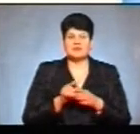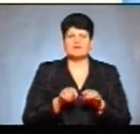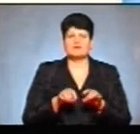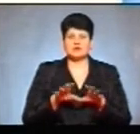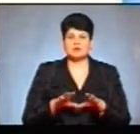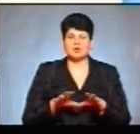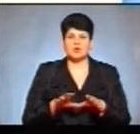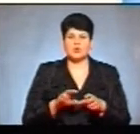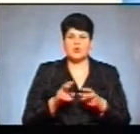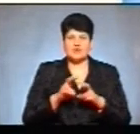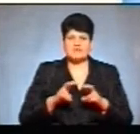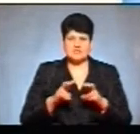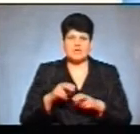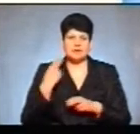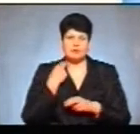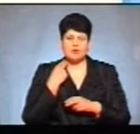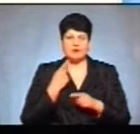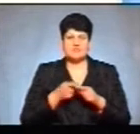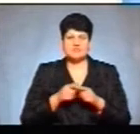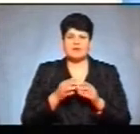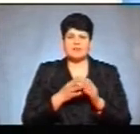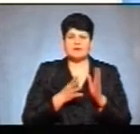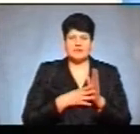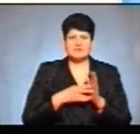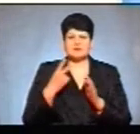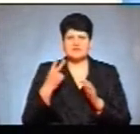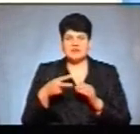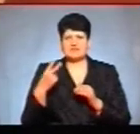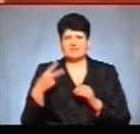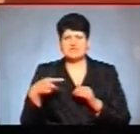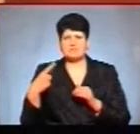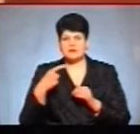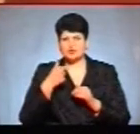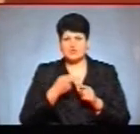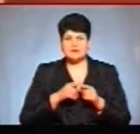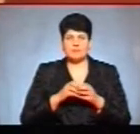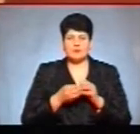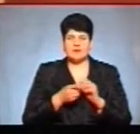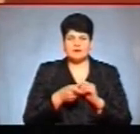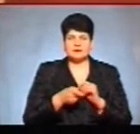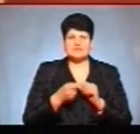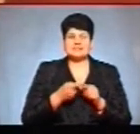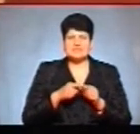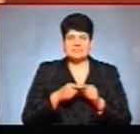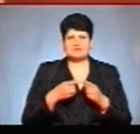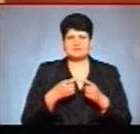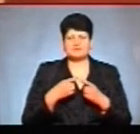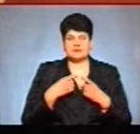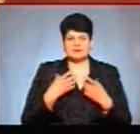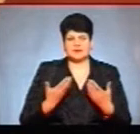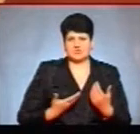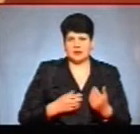боргову проблему, а у нас пікові виплати – це 19, 20, 21 роки. От за ті свята життя, які у нас 10 років назад